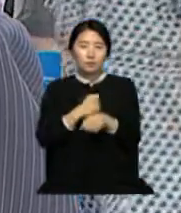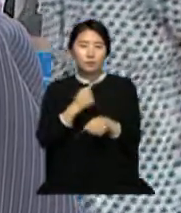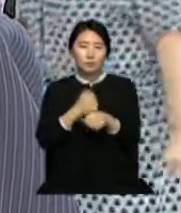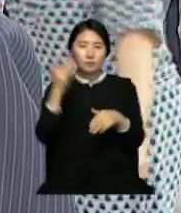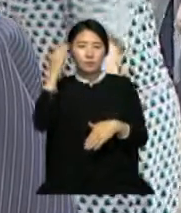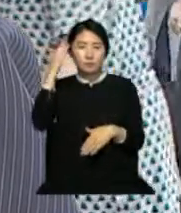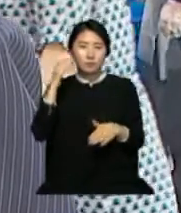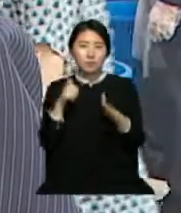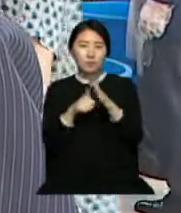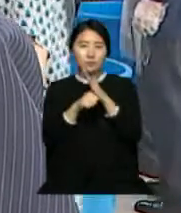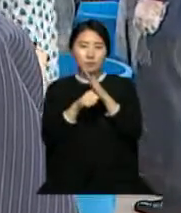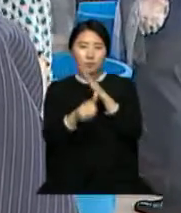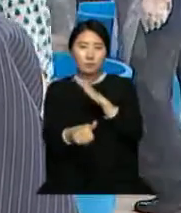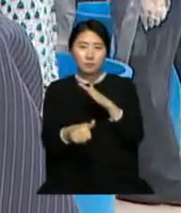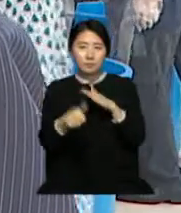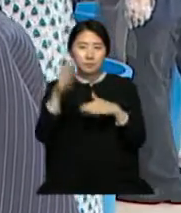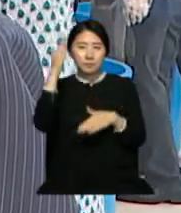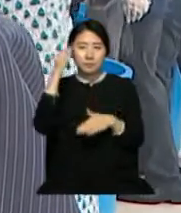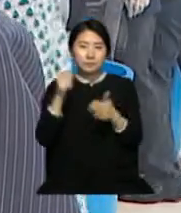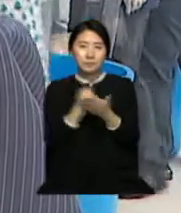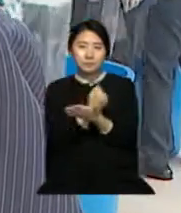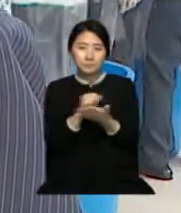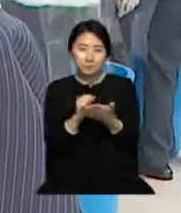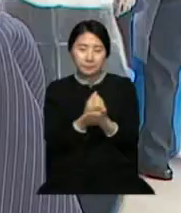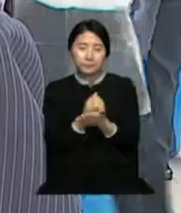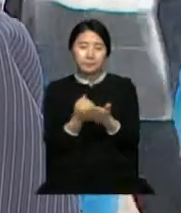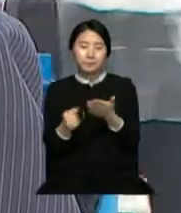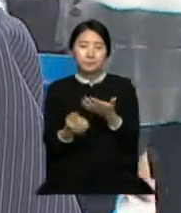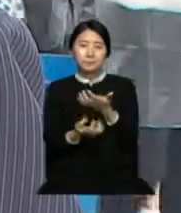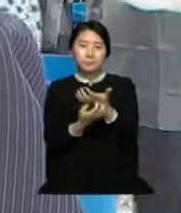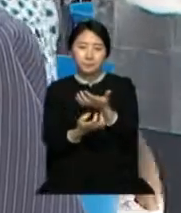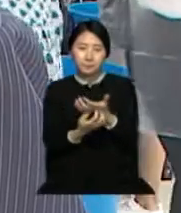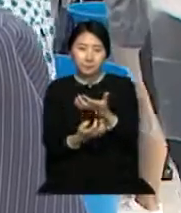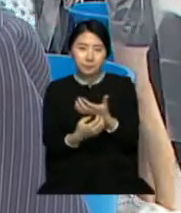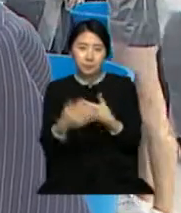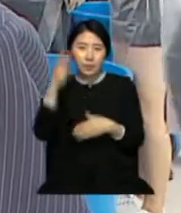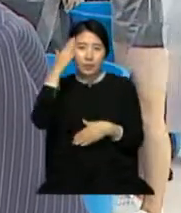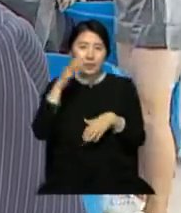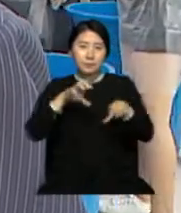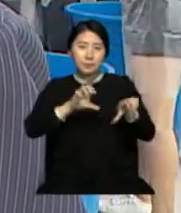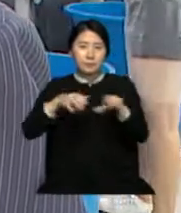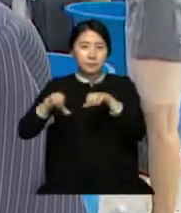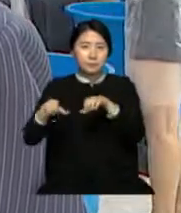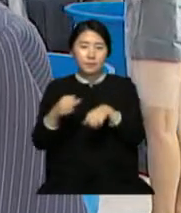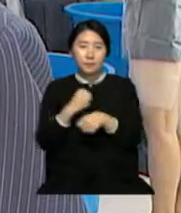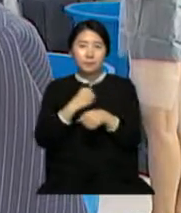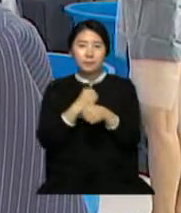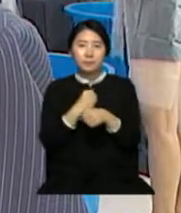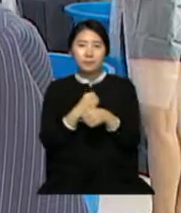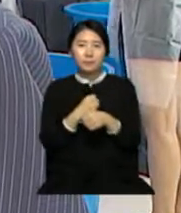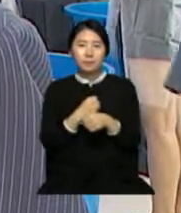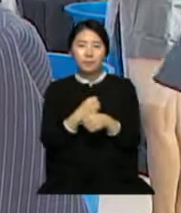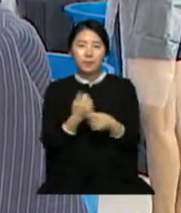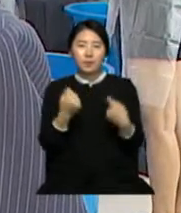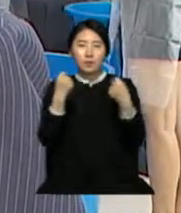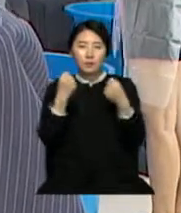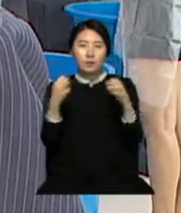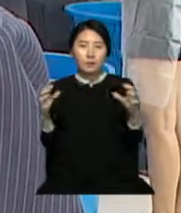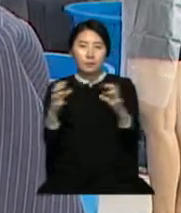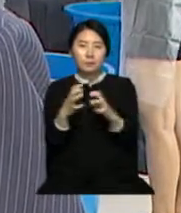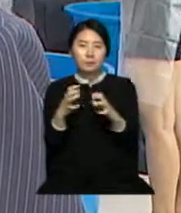대표하는 그 비빔밥, 잡채, 김밥 요리 등을 함께 함으로써 그 우호 협력